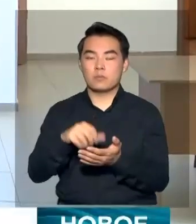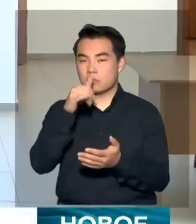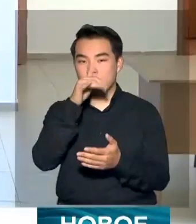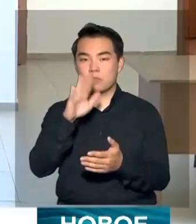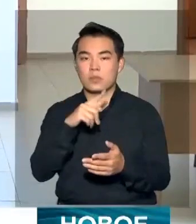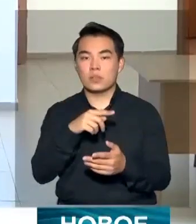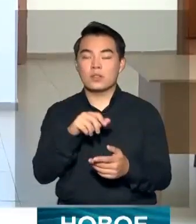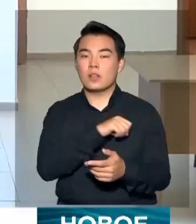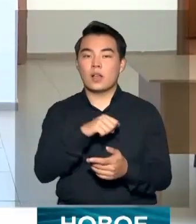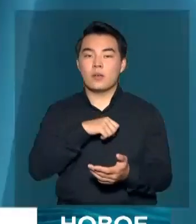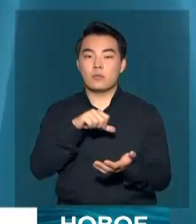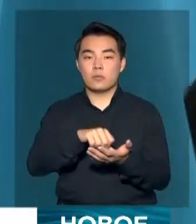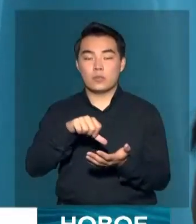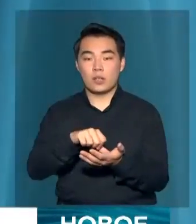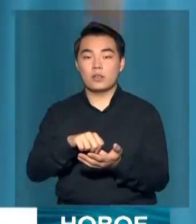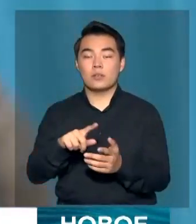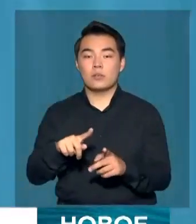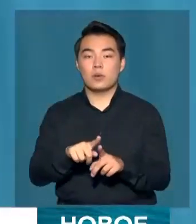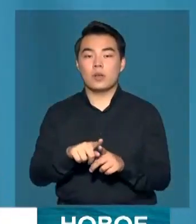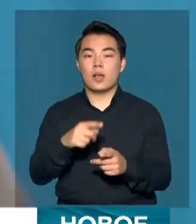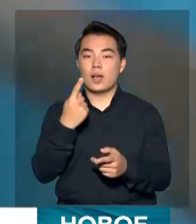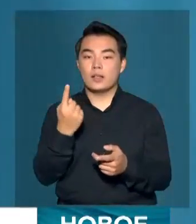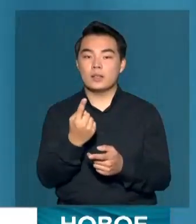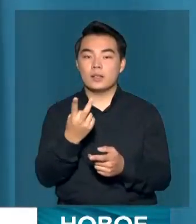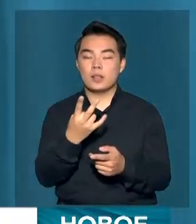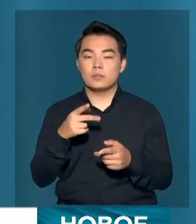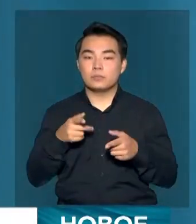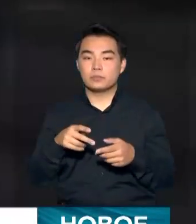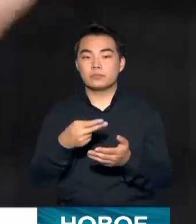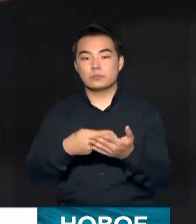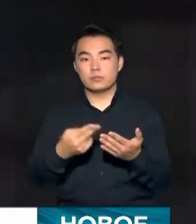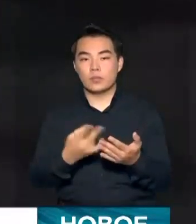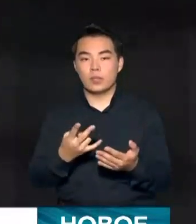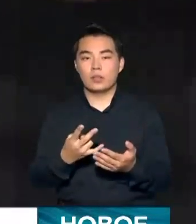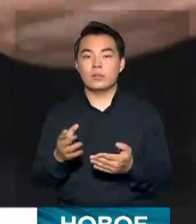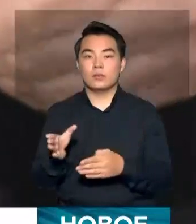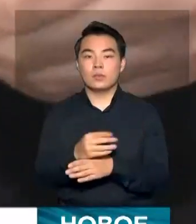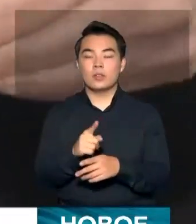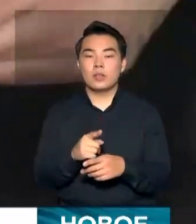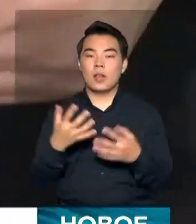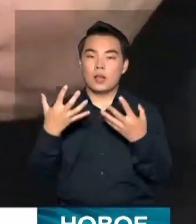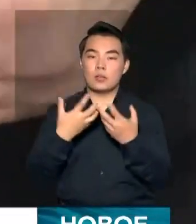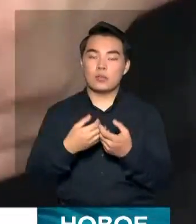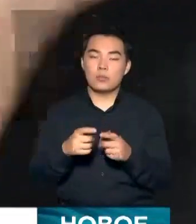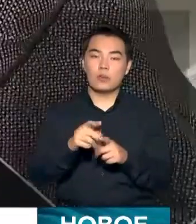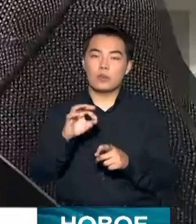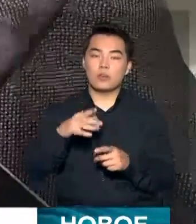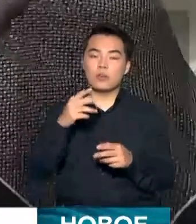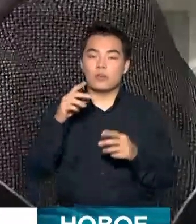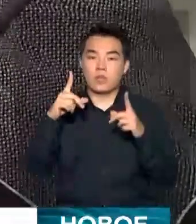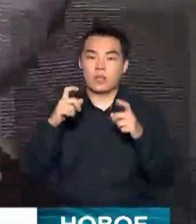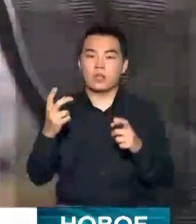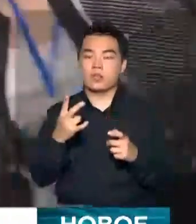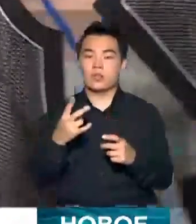того, были случаи, когда работодатели или представители местных исполнительных органов требовали отчета в виде фотографии.